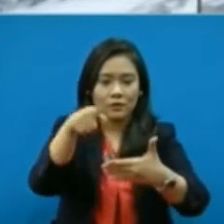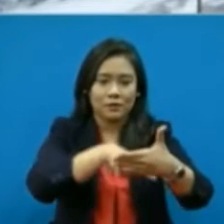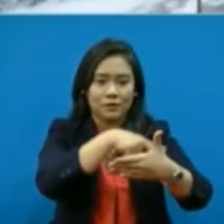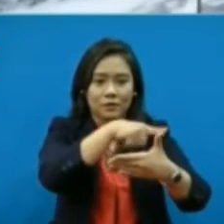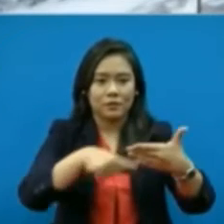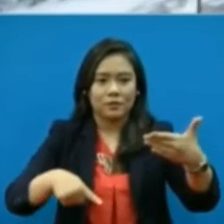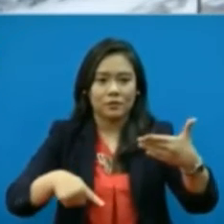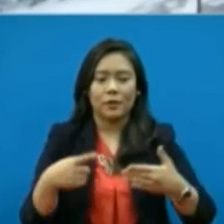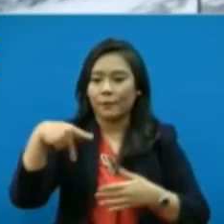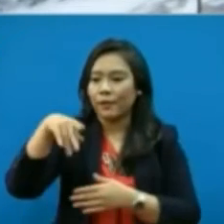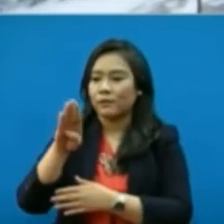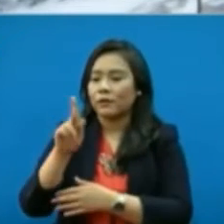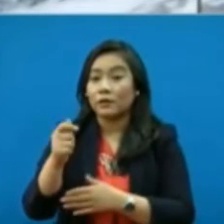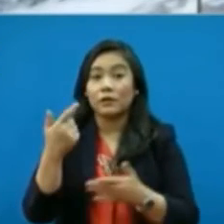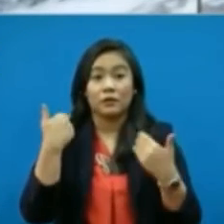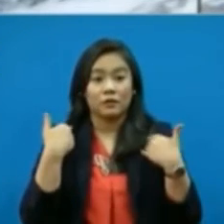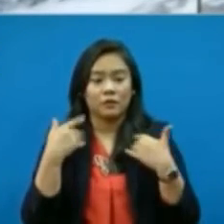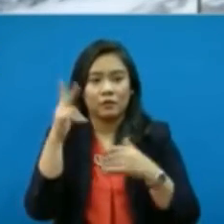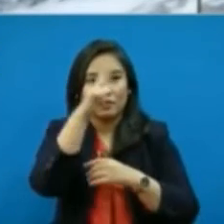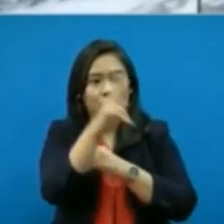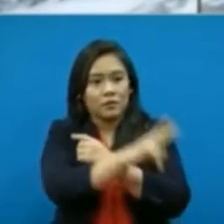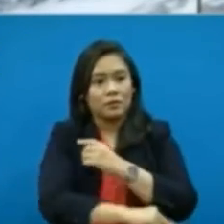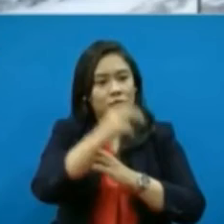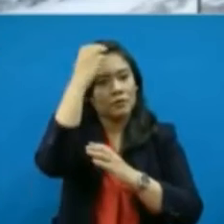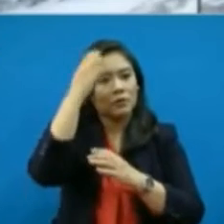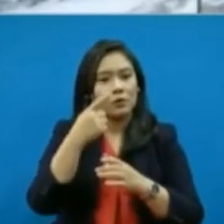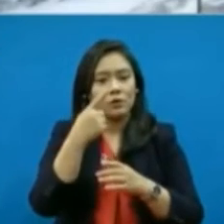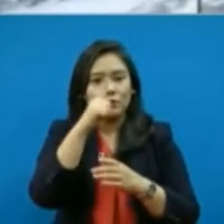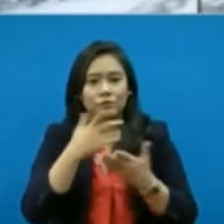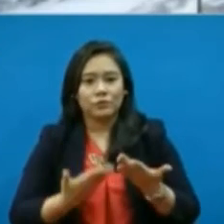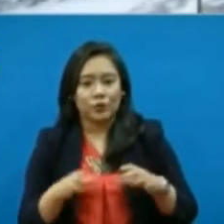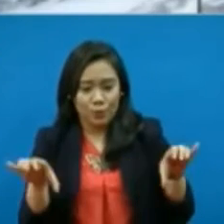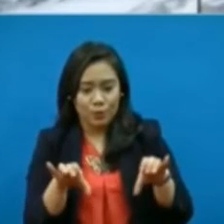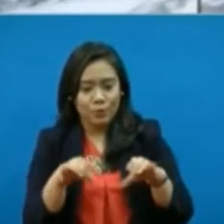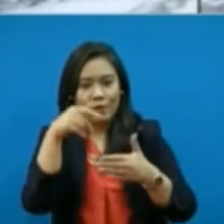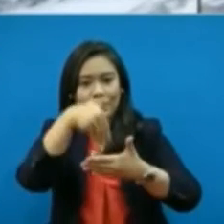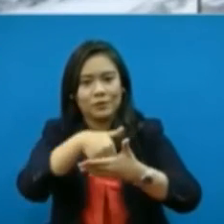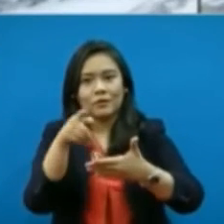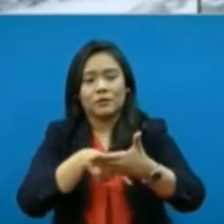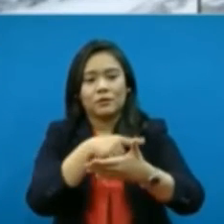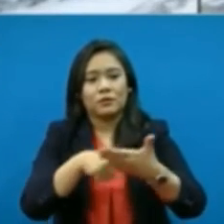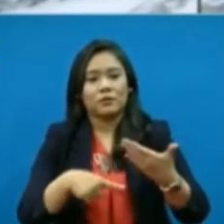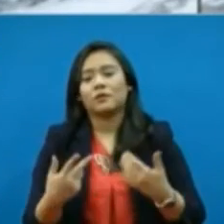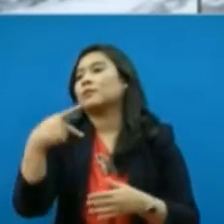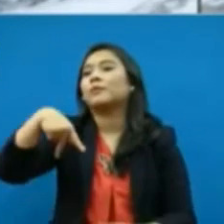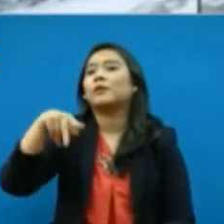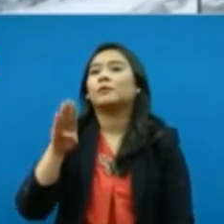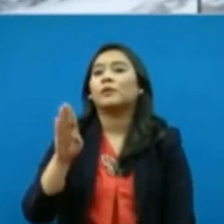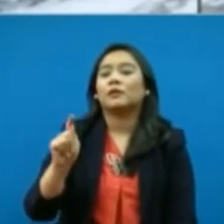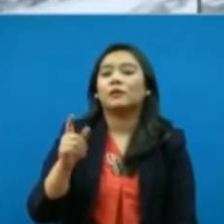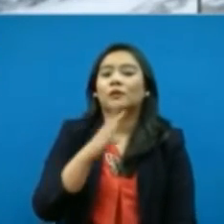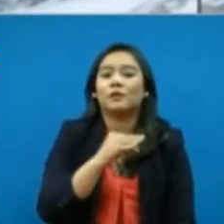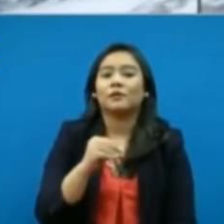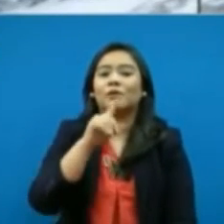PBT. Adakah Kerajaan Negeri Selangor bercita-cita ataupun berhasrat untuk melaksanakan pilihan raya di pihak PBT? Soalan